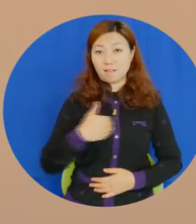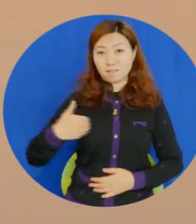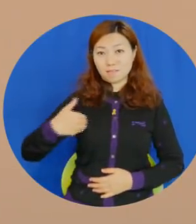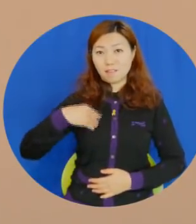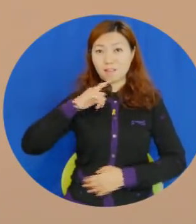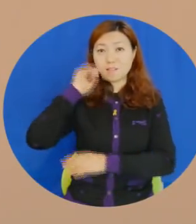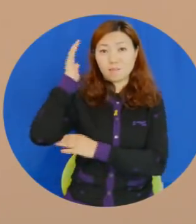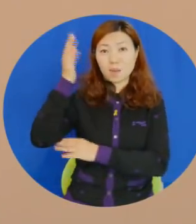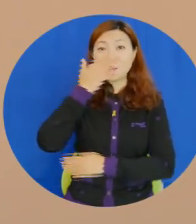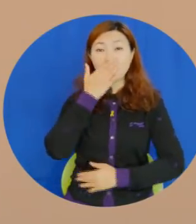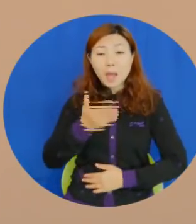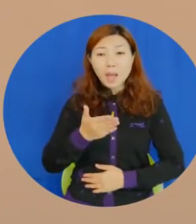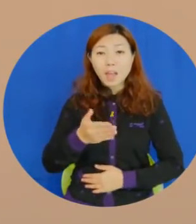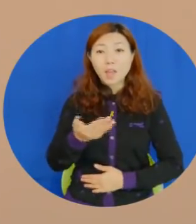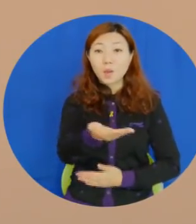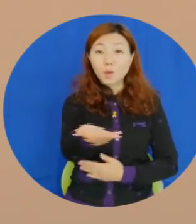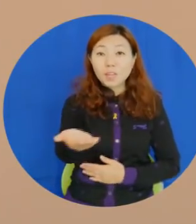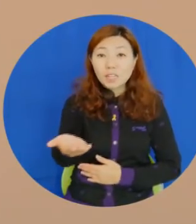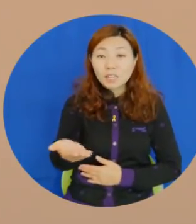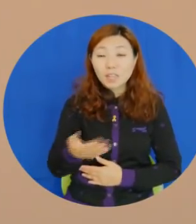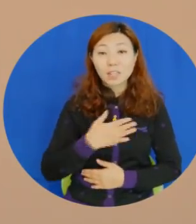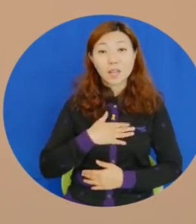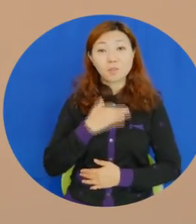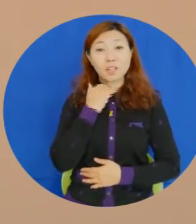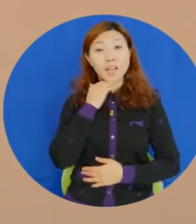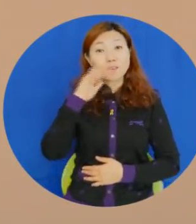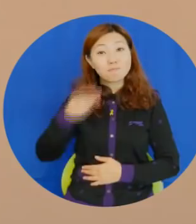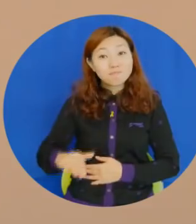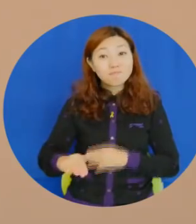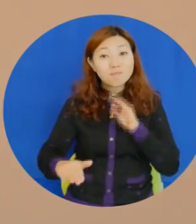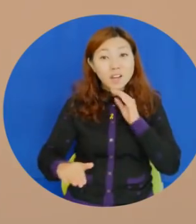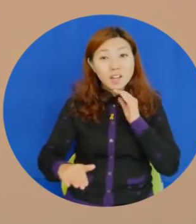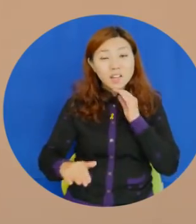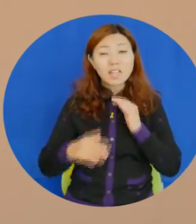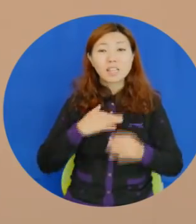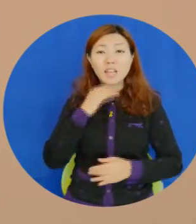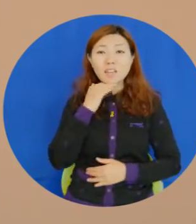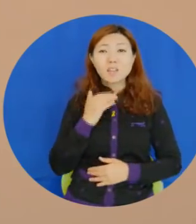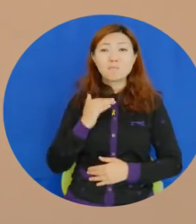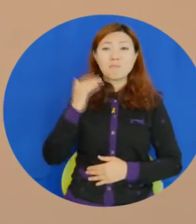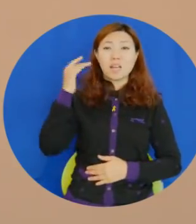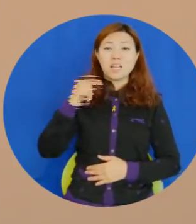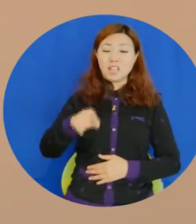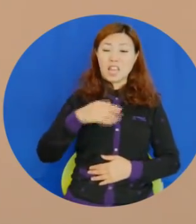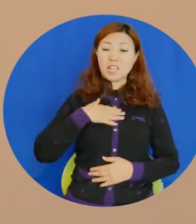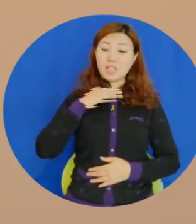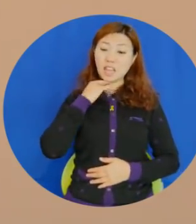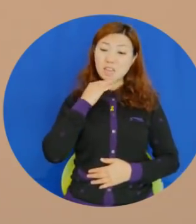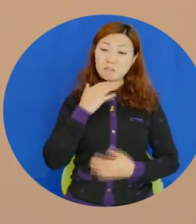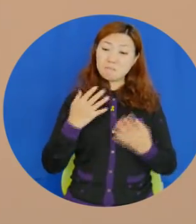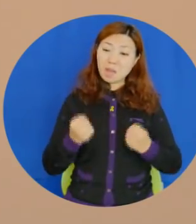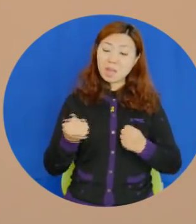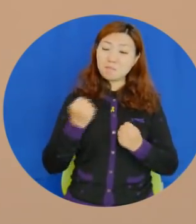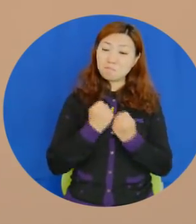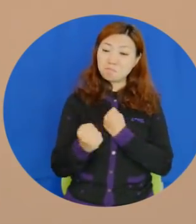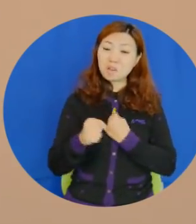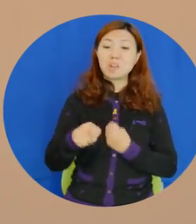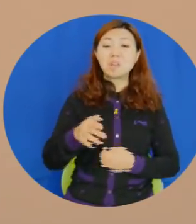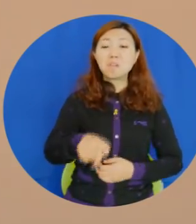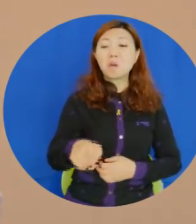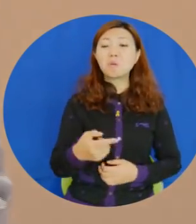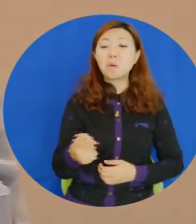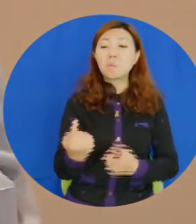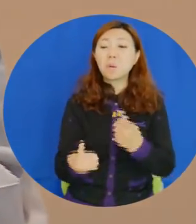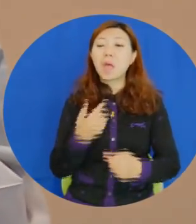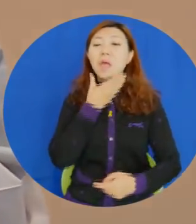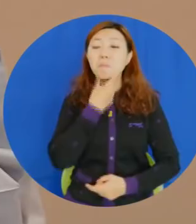그래서 저는 여러분께 당당하게 말할 수 있어요. 여기 계시는 분 나이가 저보다 좀 적죠? 내가 많아도, 내가 너보다 나이는